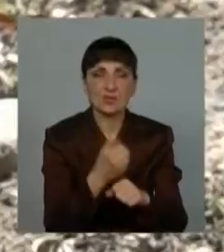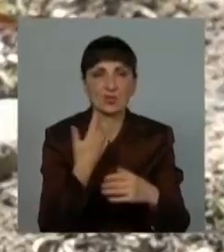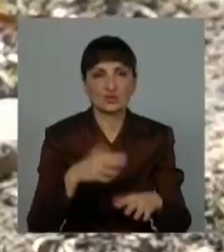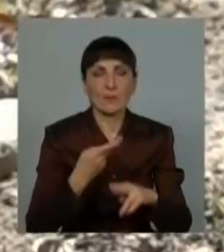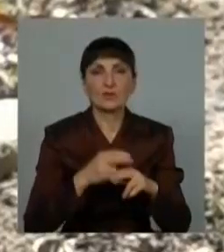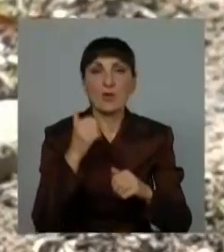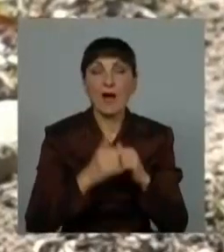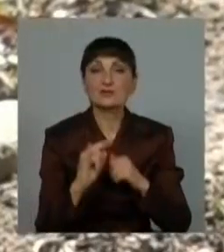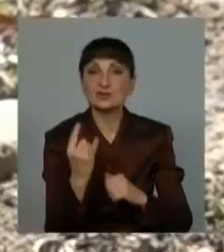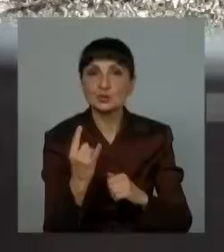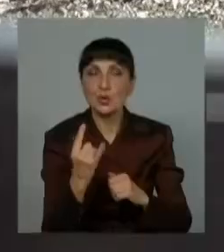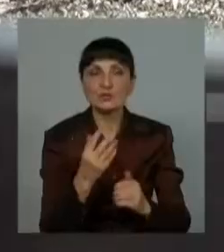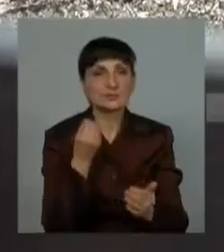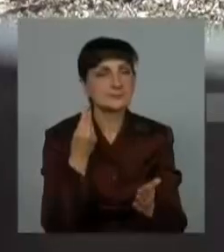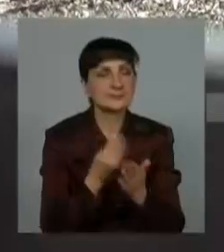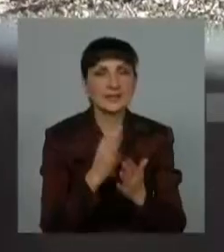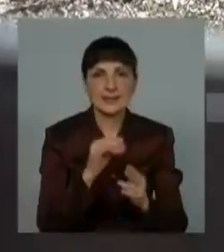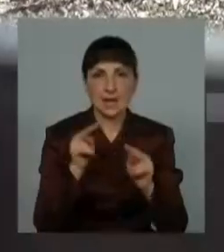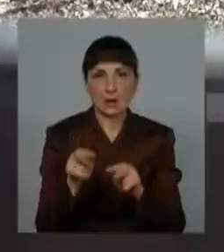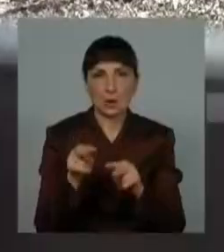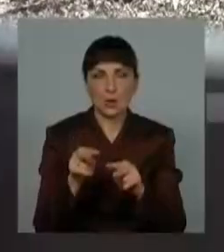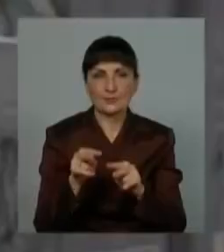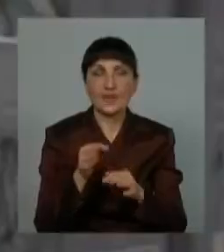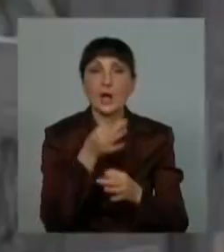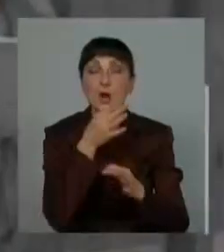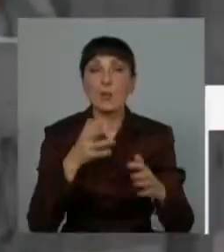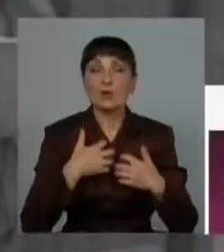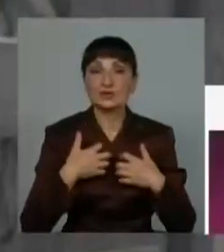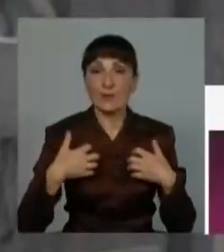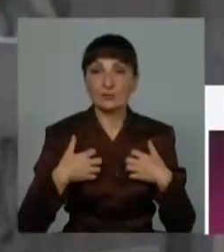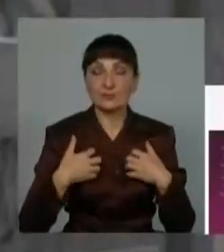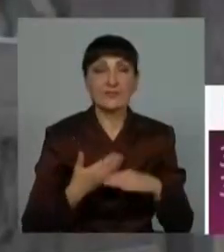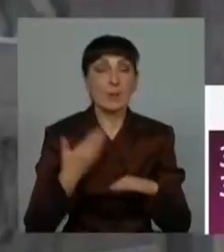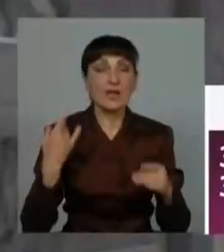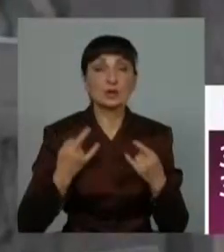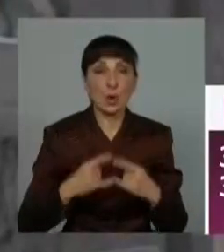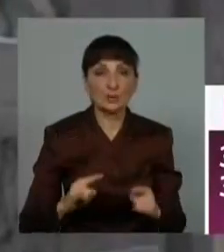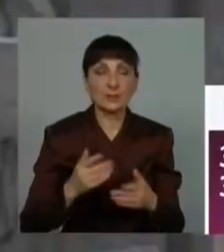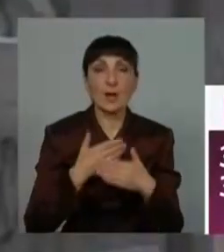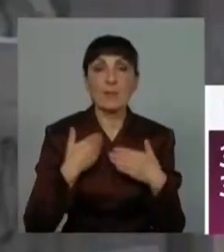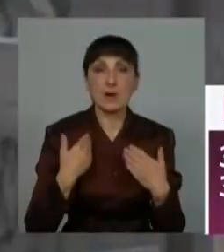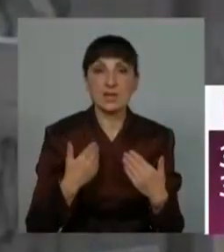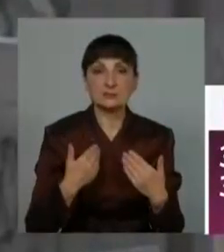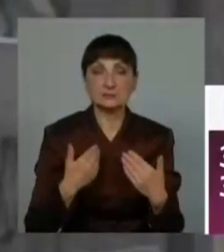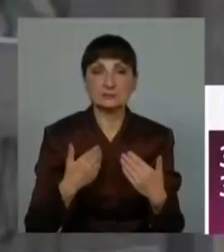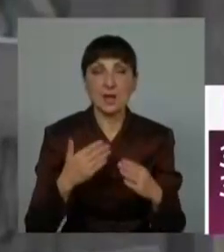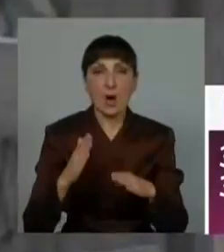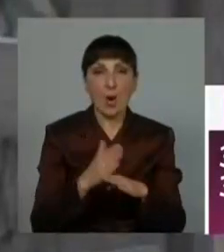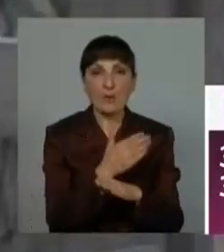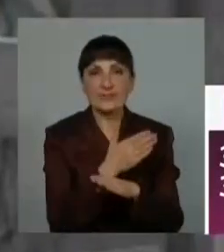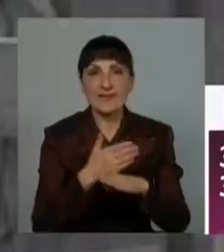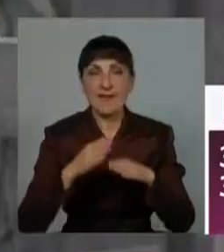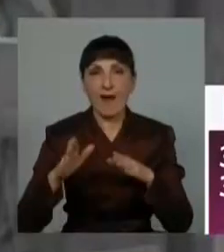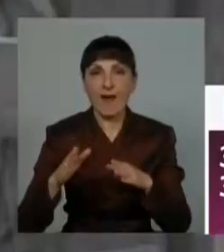поэтому каждый детеныш под особым присмотром. Любого животного перед родом мы отделяем